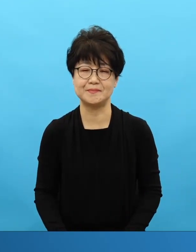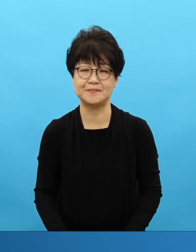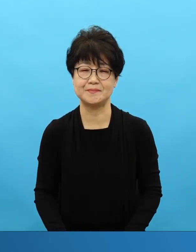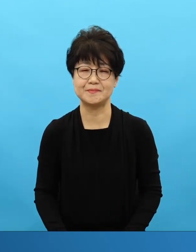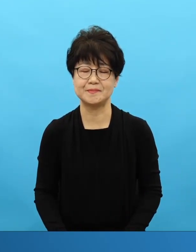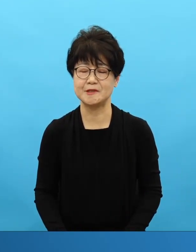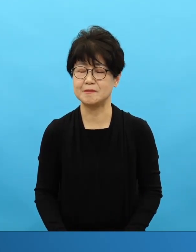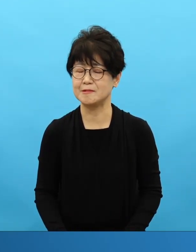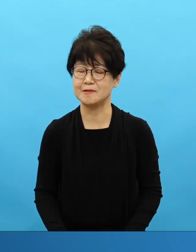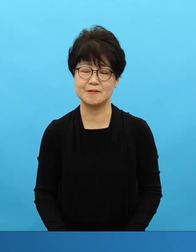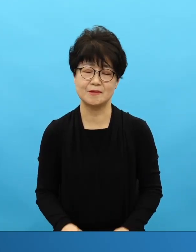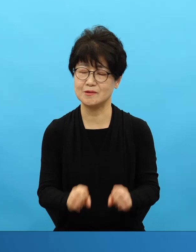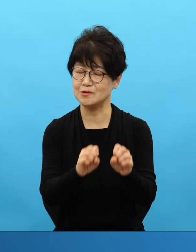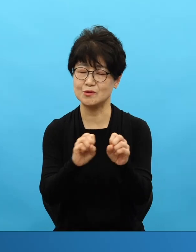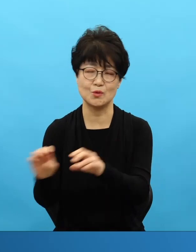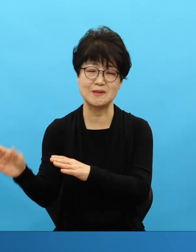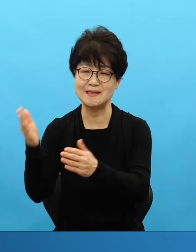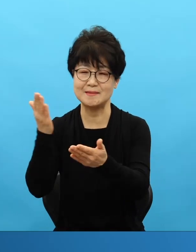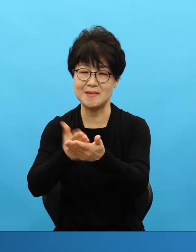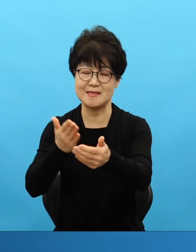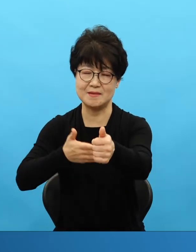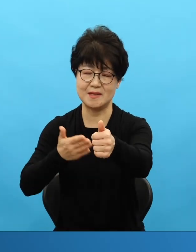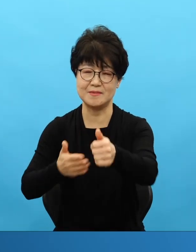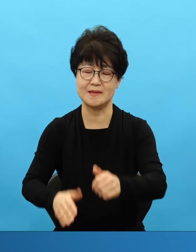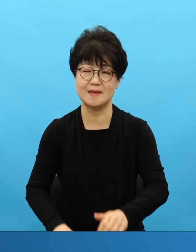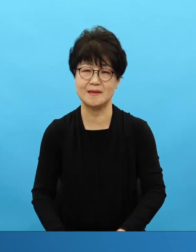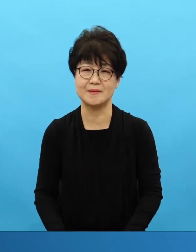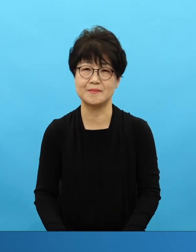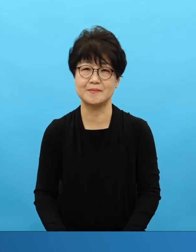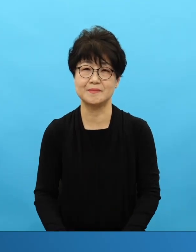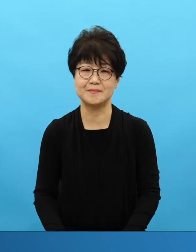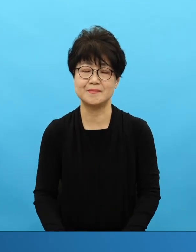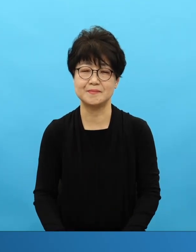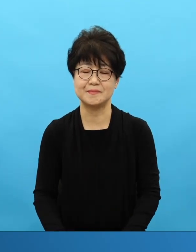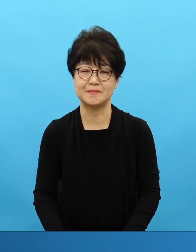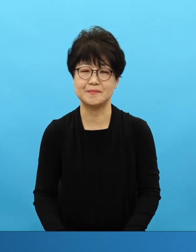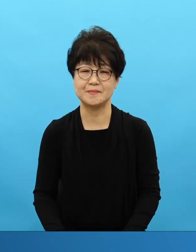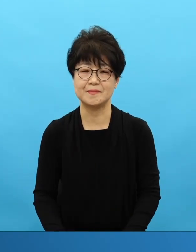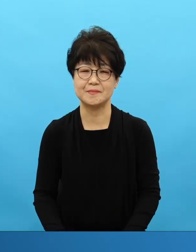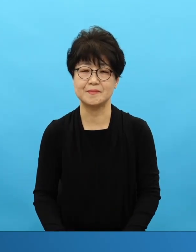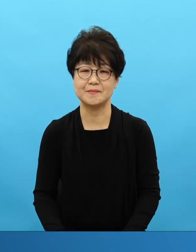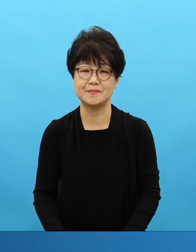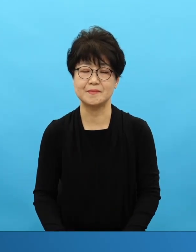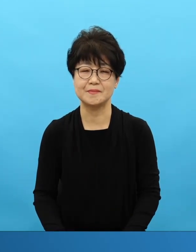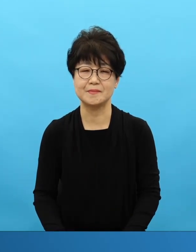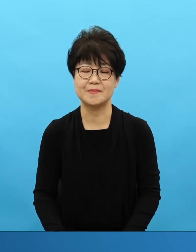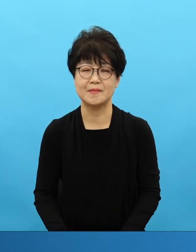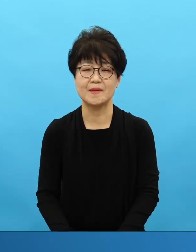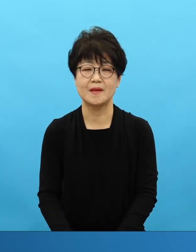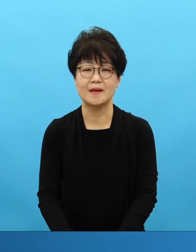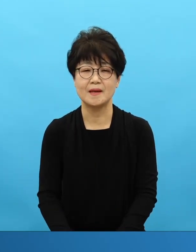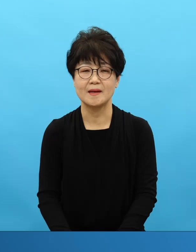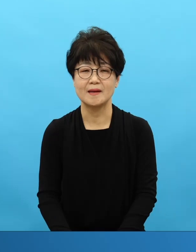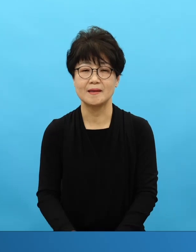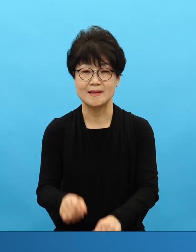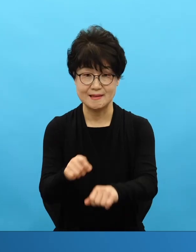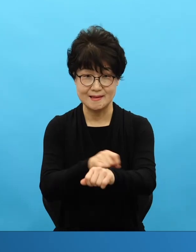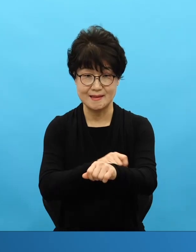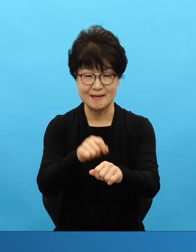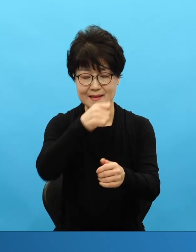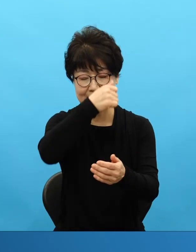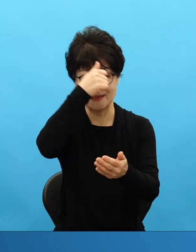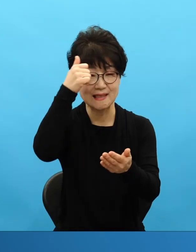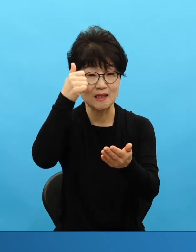절대 놓치지 마시고요. But it's one thing. Don't lose hold of it. It's concentration of prayer. 특히 우리 장로님들이나